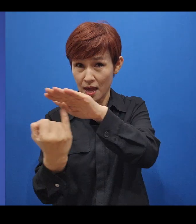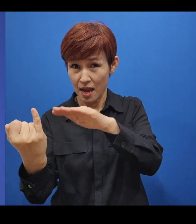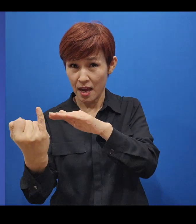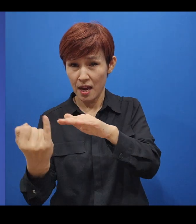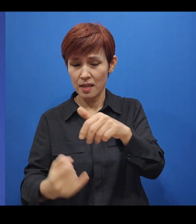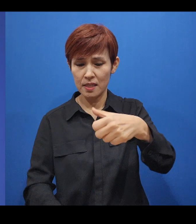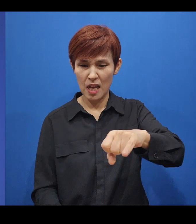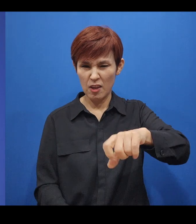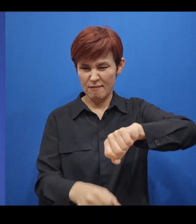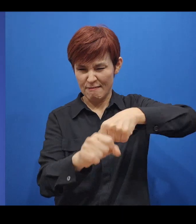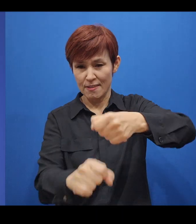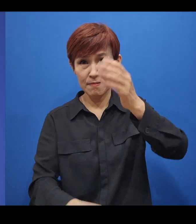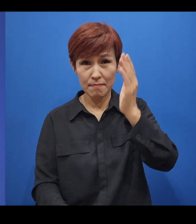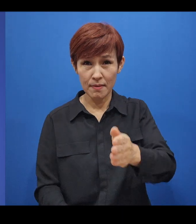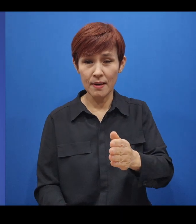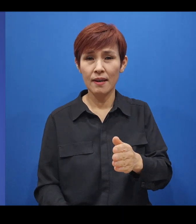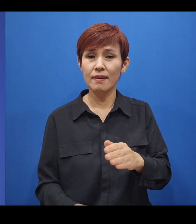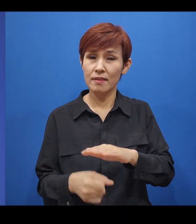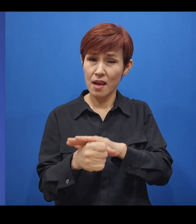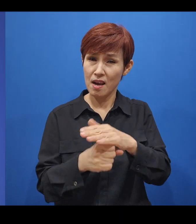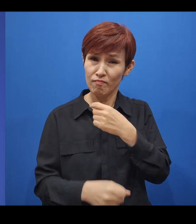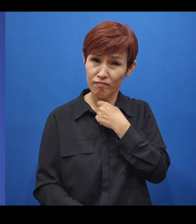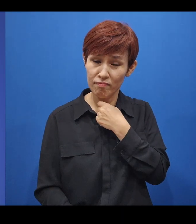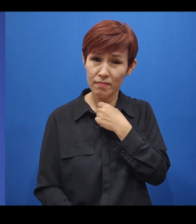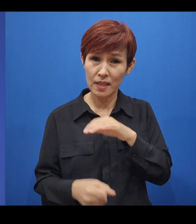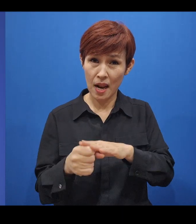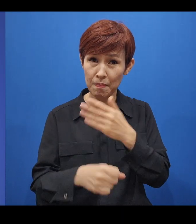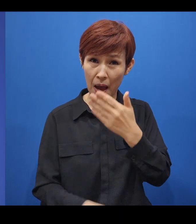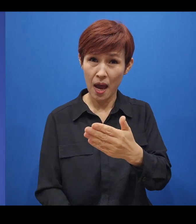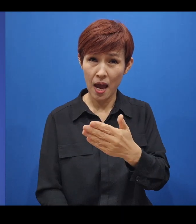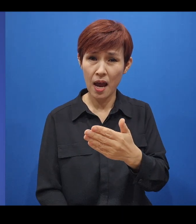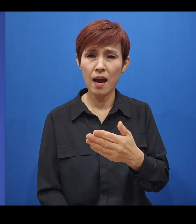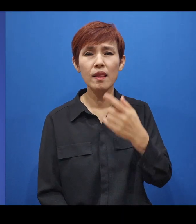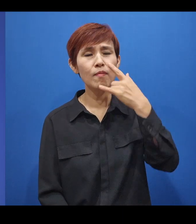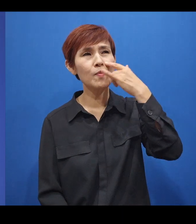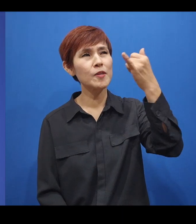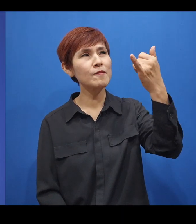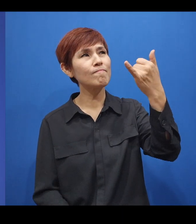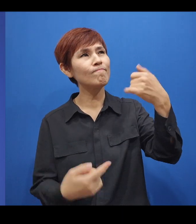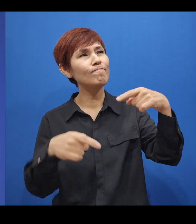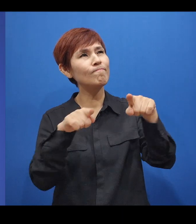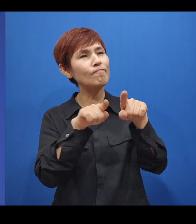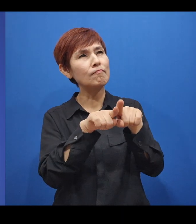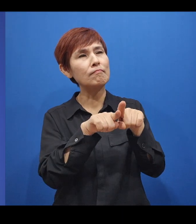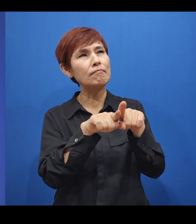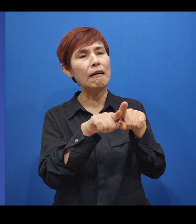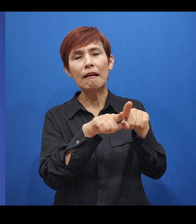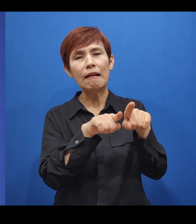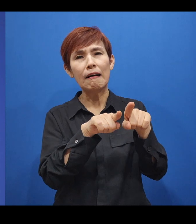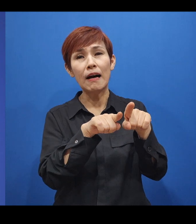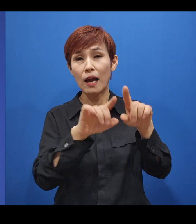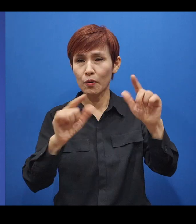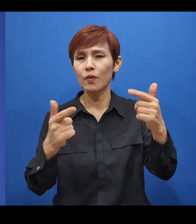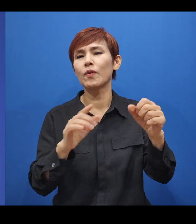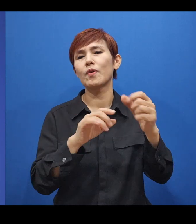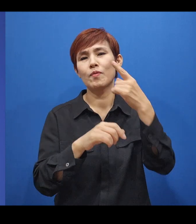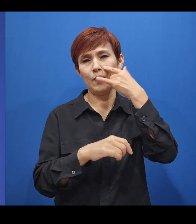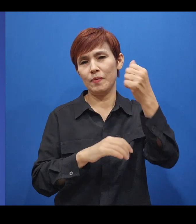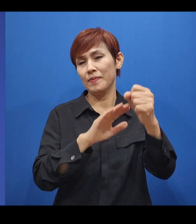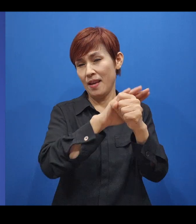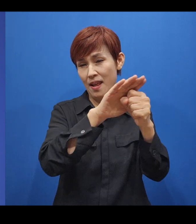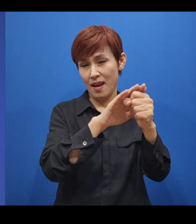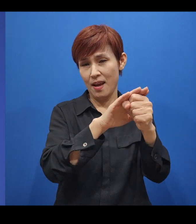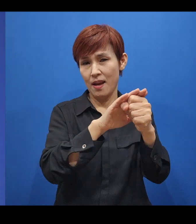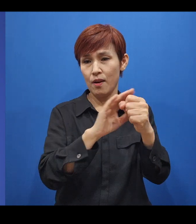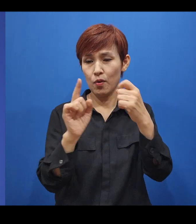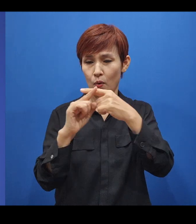꼬집고 싶은 마음 없이 사랑하십니까? 내 부모님 앞에 있고 싶은 마음 없이 사랑하시고 이 교회